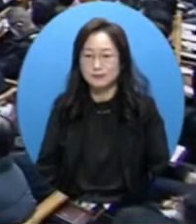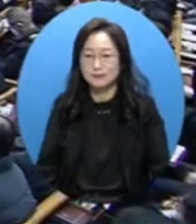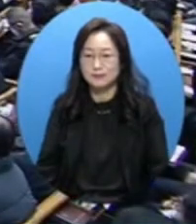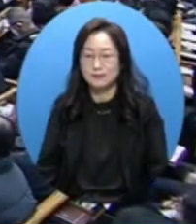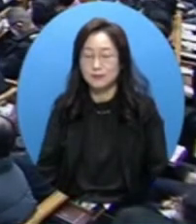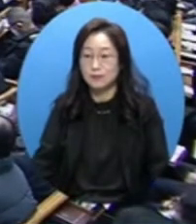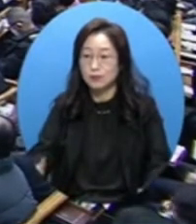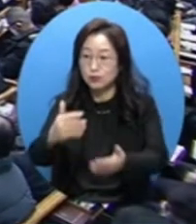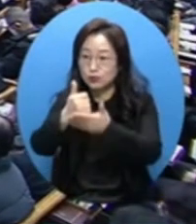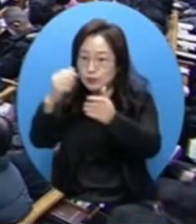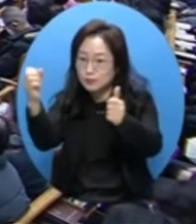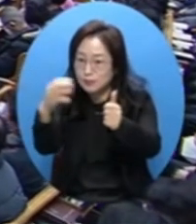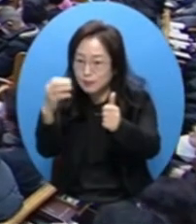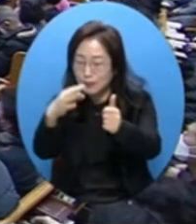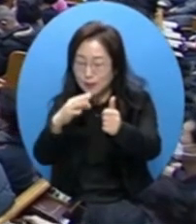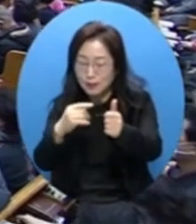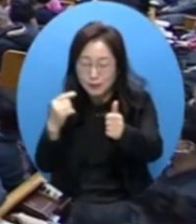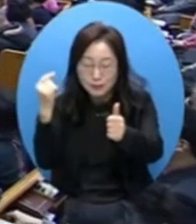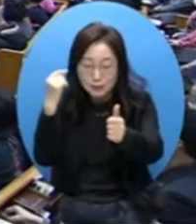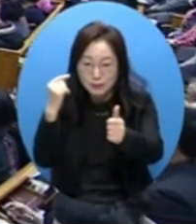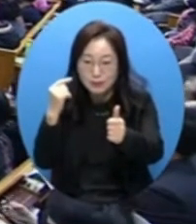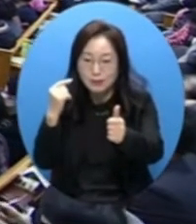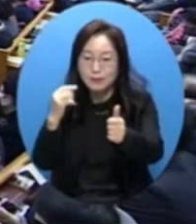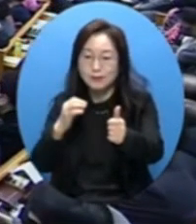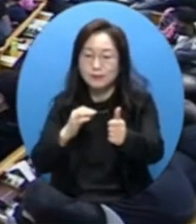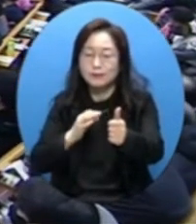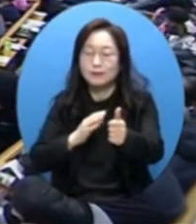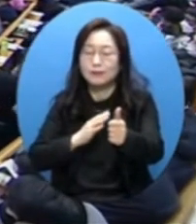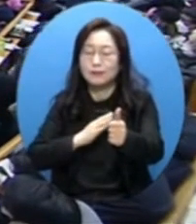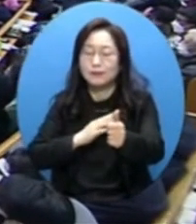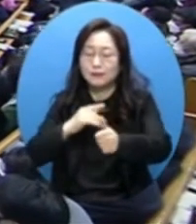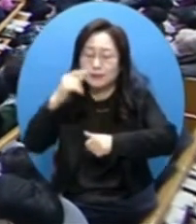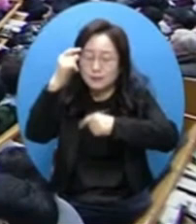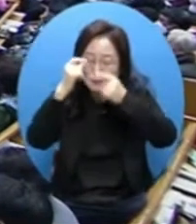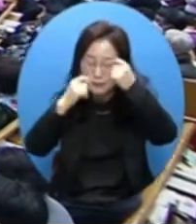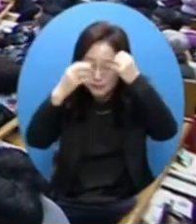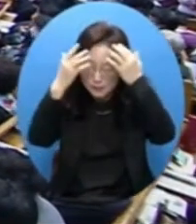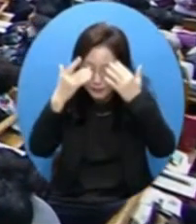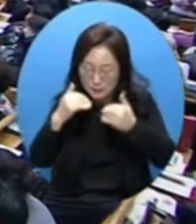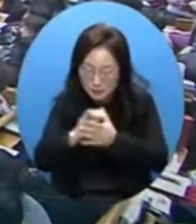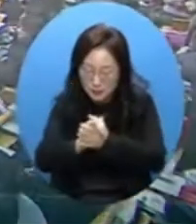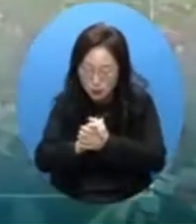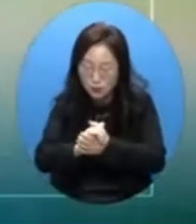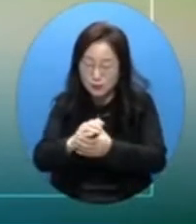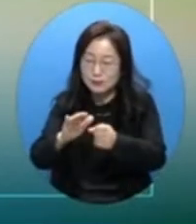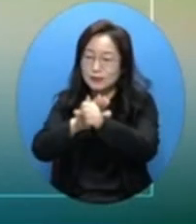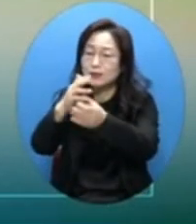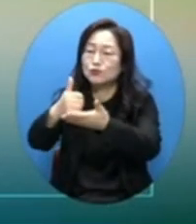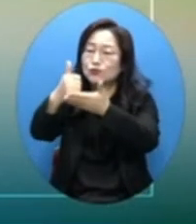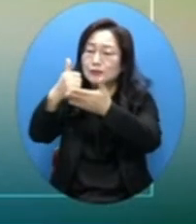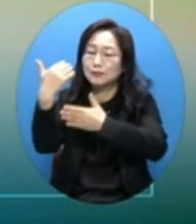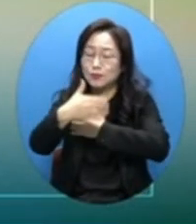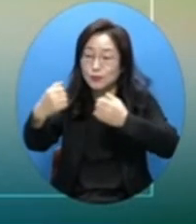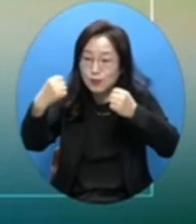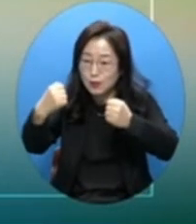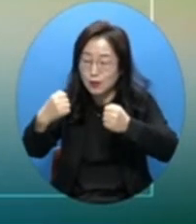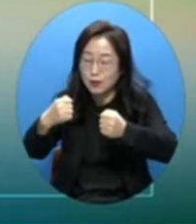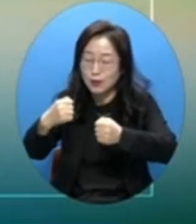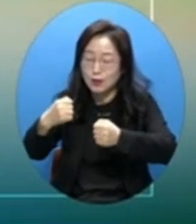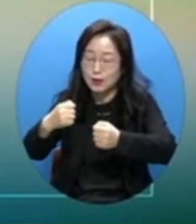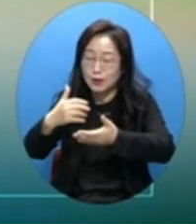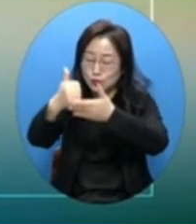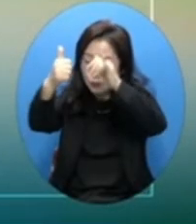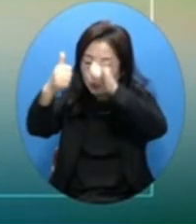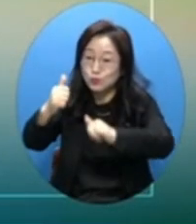주님의 음성을 듣고 구시 목사님이 눈물로 기도합니다. 사랑하는 주님, 건강한 몸으로 주님께 충성하지 못했는데